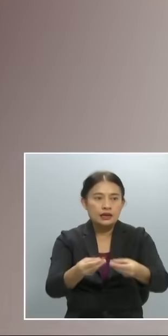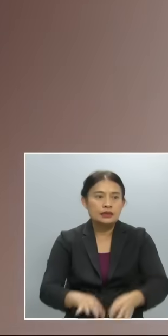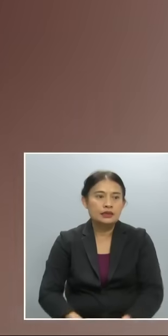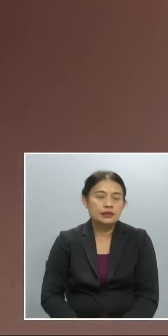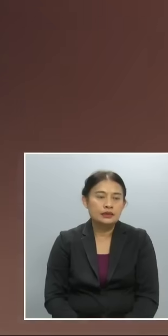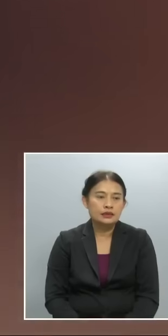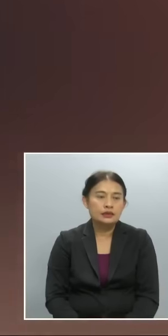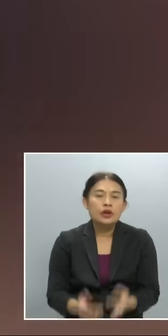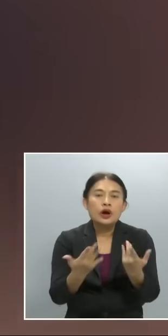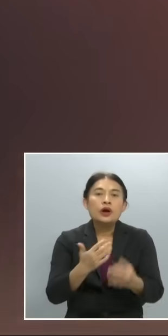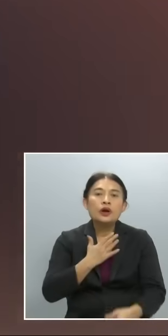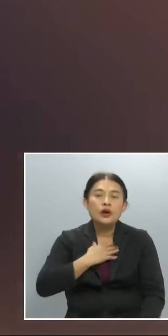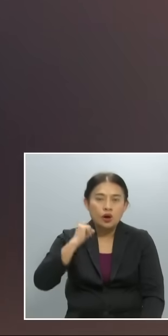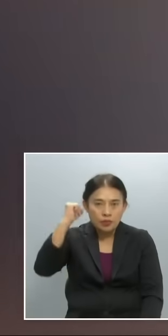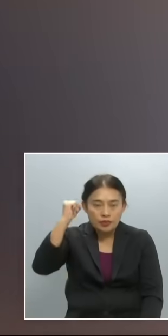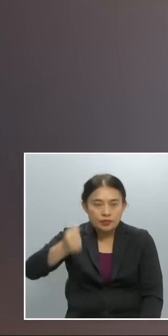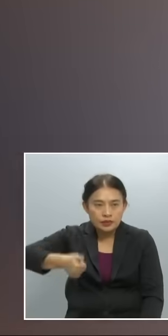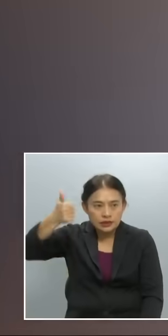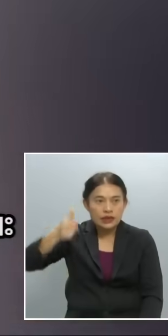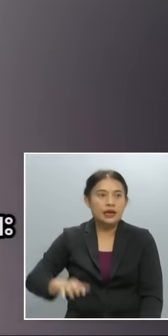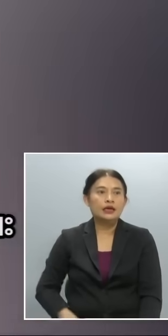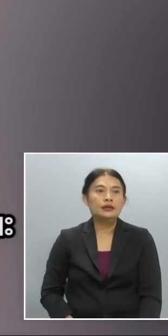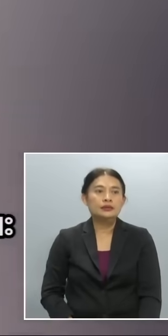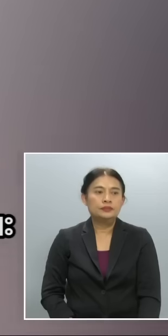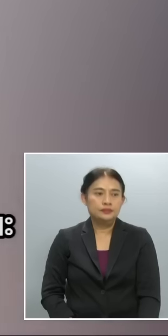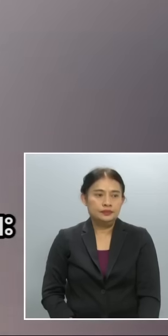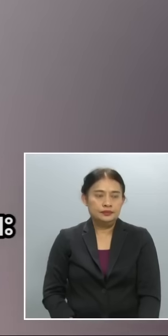ส่งพลังให้รอวันผมจะได้ก ็ชนะอยู่แล้ว นะ